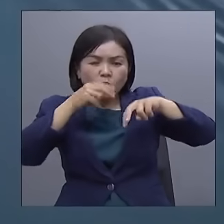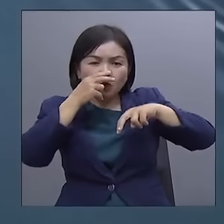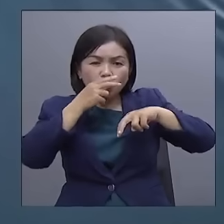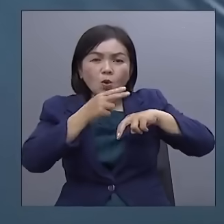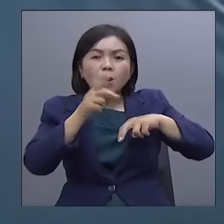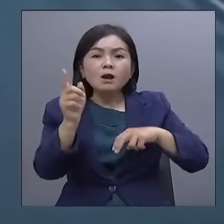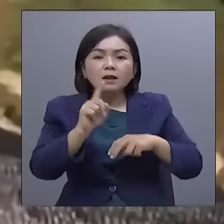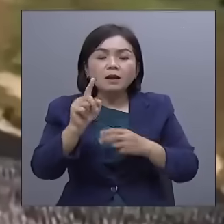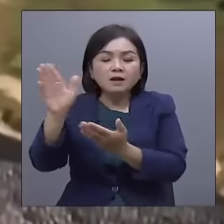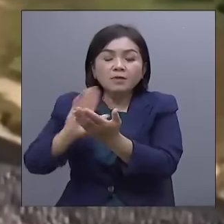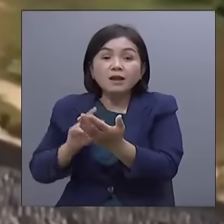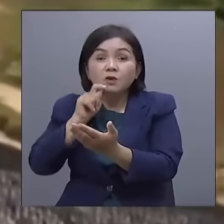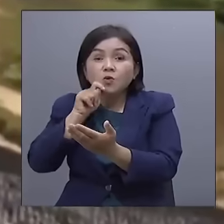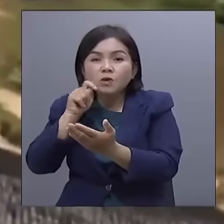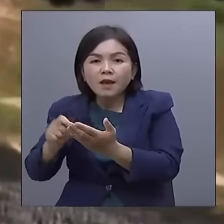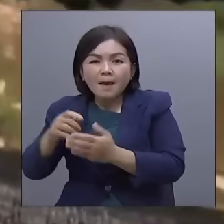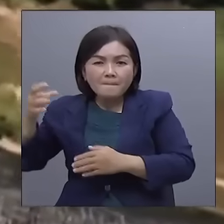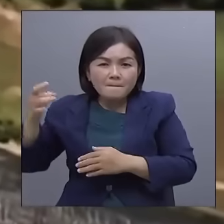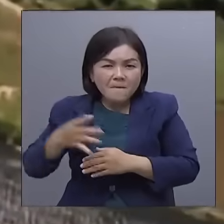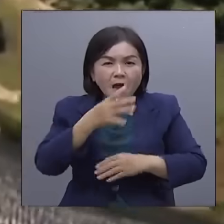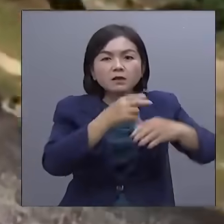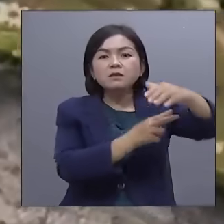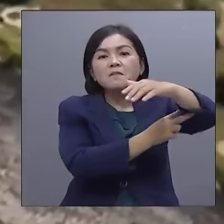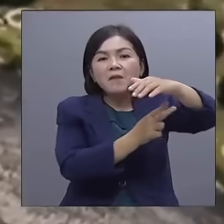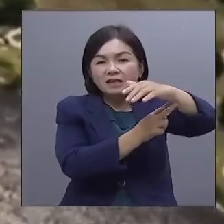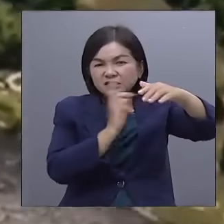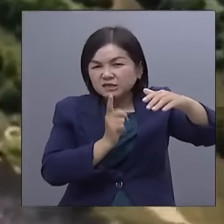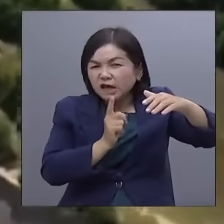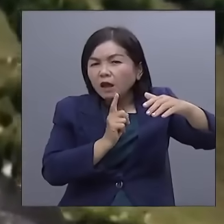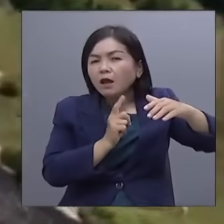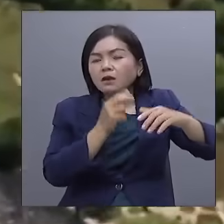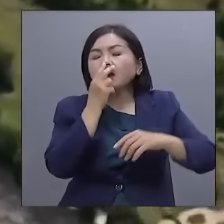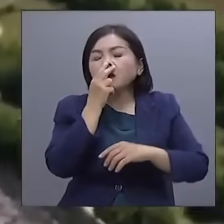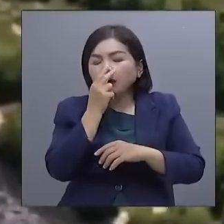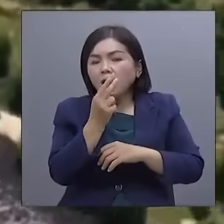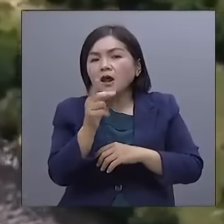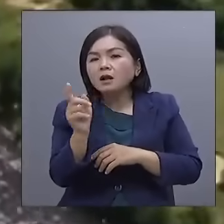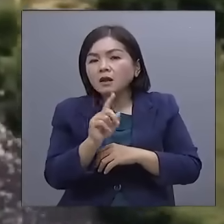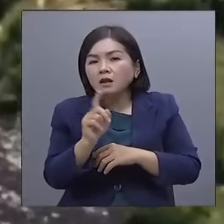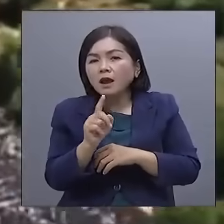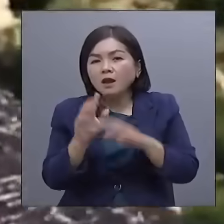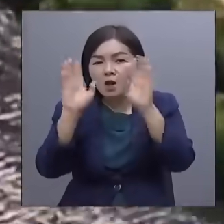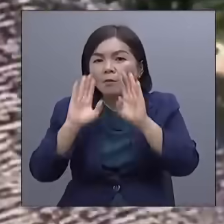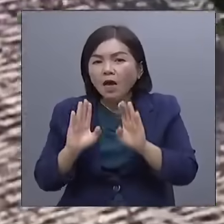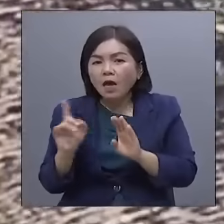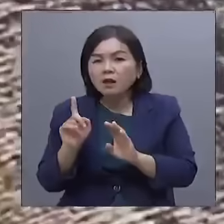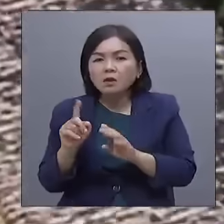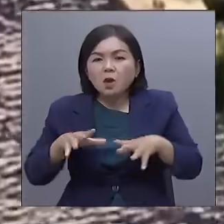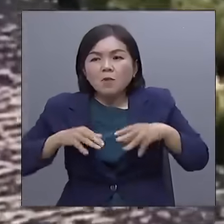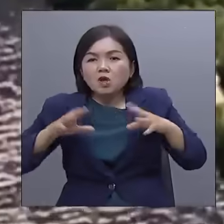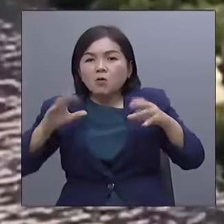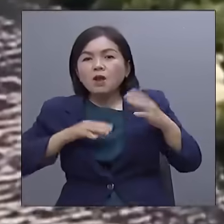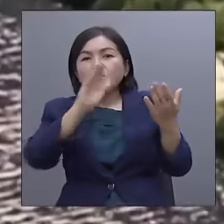ว่าถ้ายูเครนเป็นผู้อยู่เบื้องหลังการโจมตีในครั้งนี้จริงอาจจะสะท้อนให้เห็นถึงภาพใหญ่ของปฏิบัติการโต้กลับนะคะ